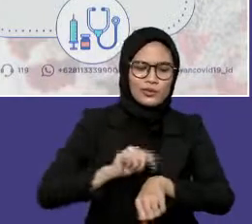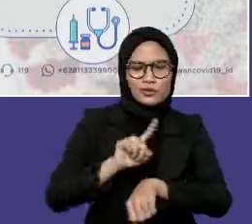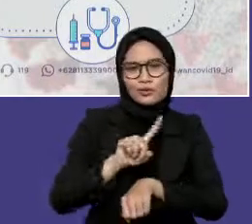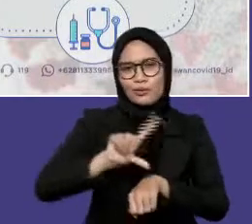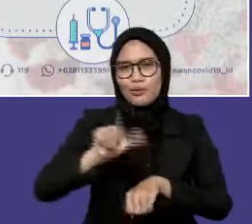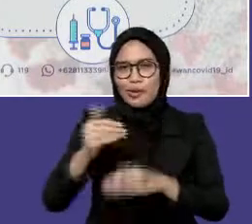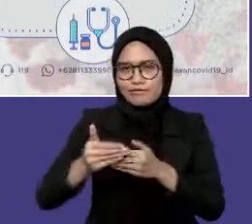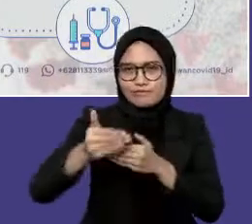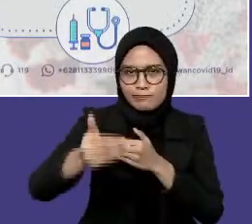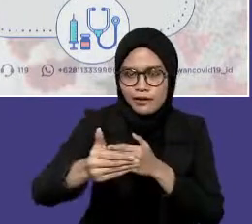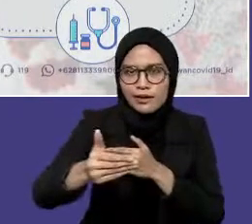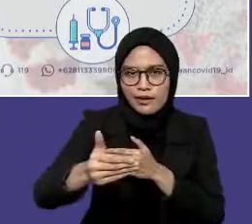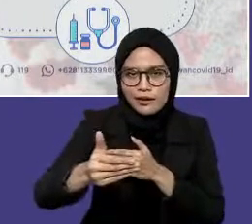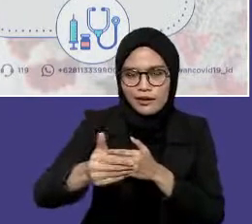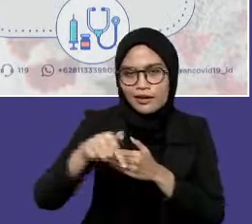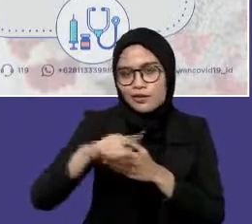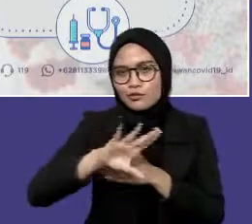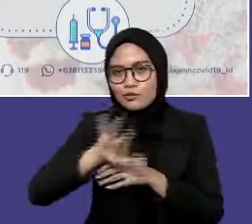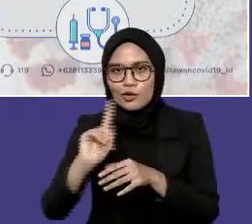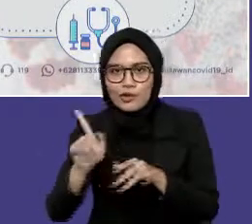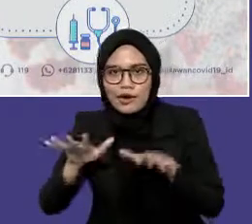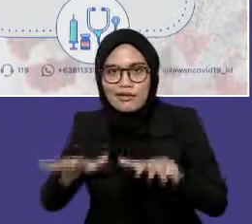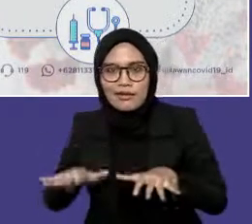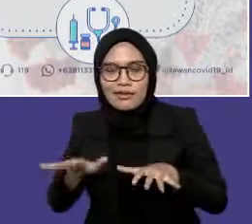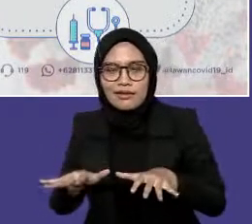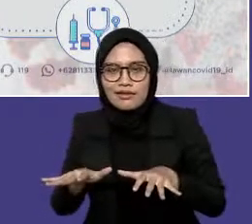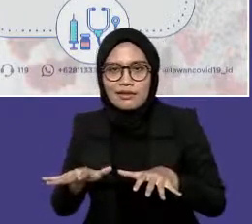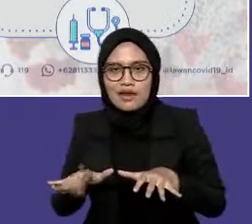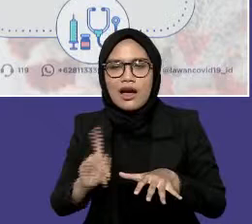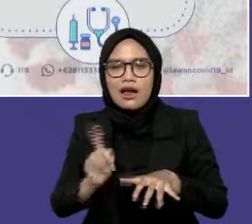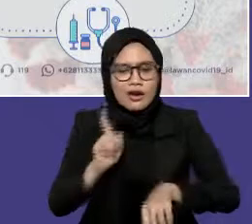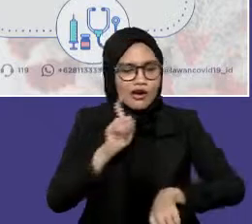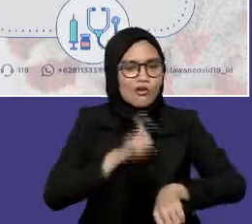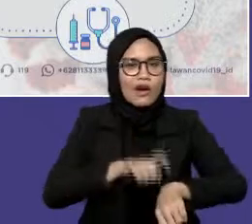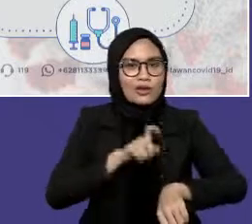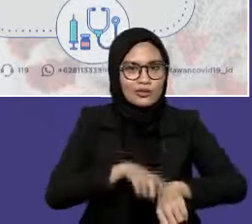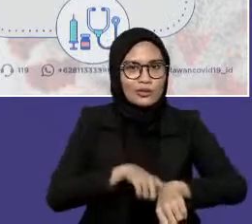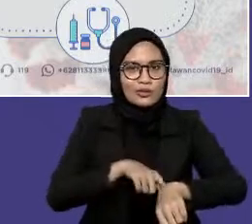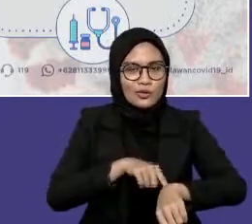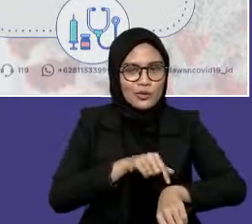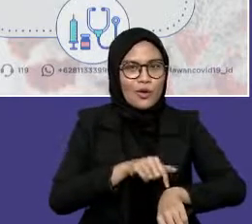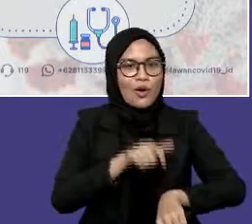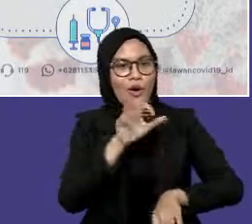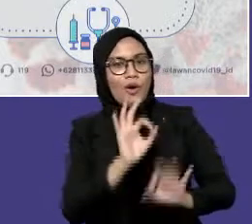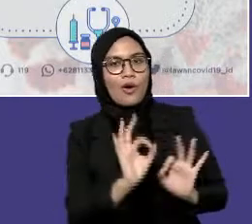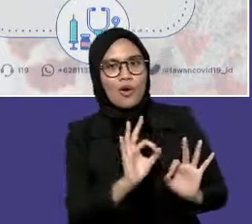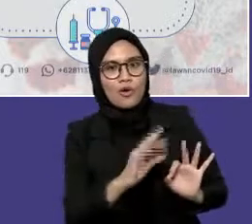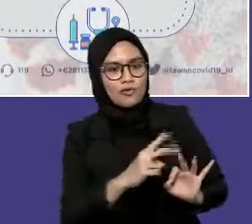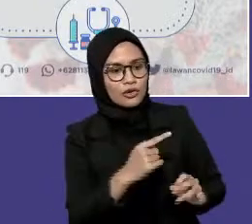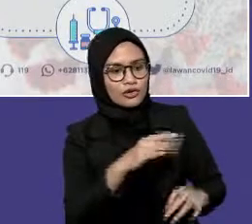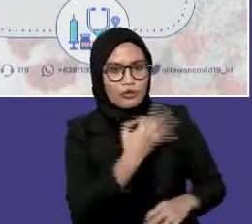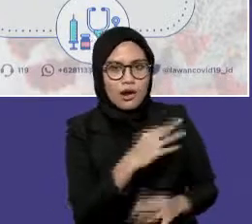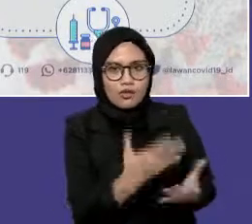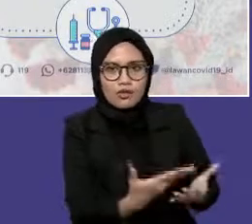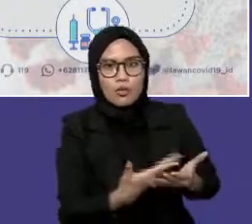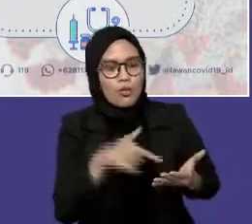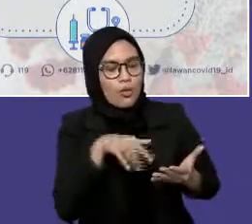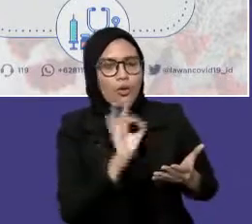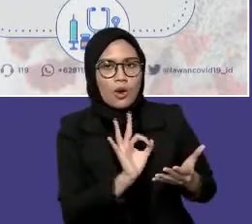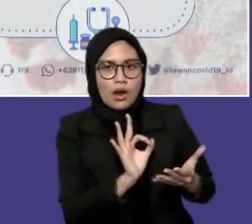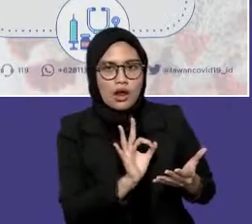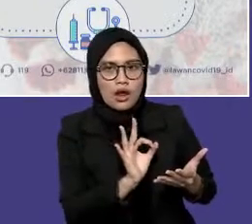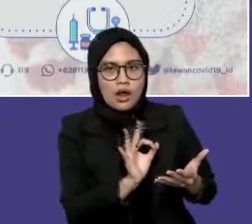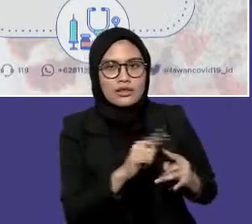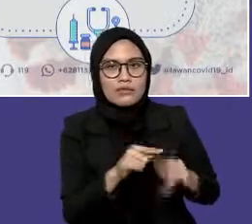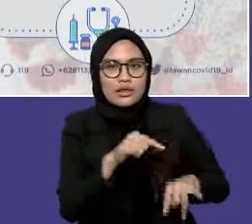bulan kemudian. Meskipun terdapat rentang waktu antara temuan mutasi di laboratorium dengan kepastian perubahan